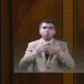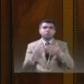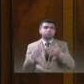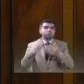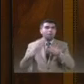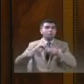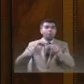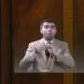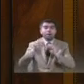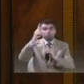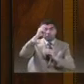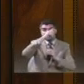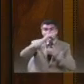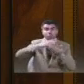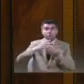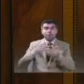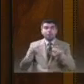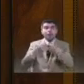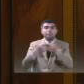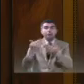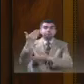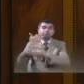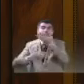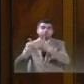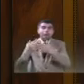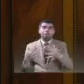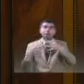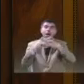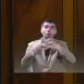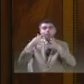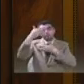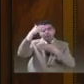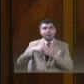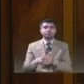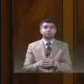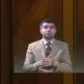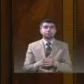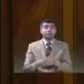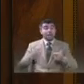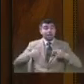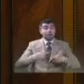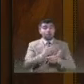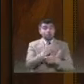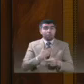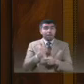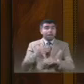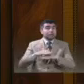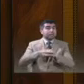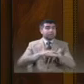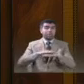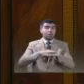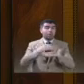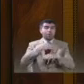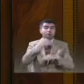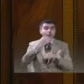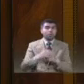الدول المتقدمة التي يتعامل مع المغرب بشكل كبير. سيد رئيس الحكومة، اسمحوا لي